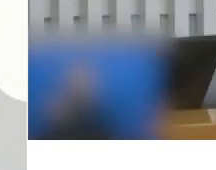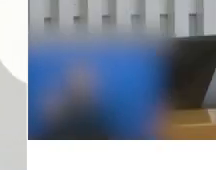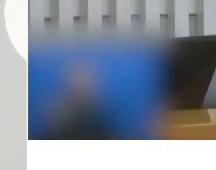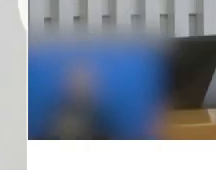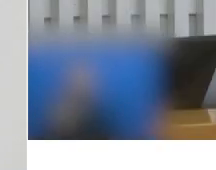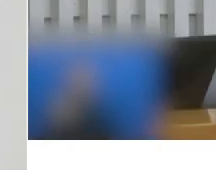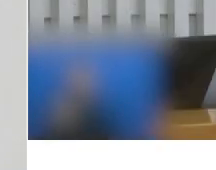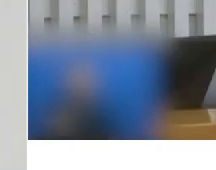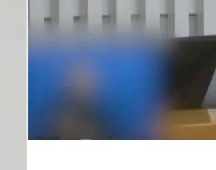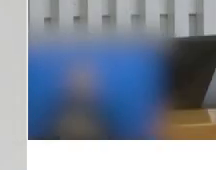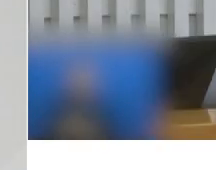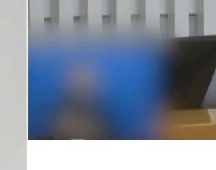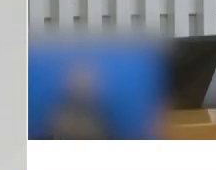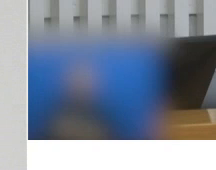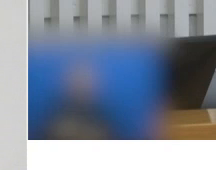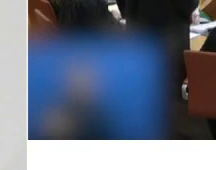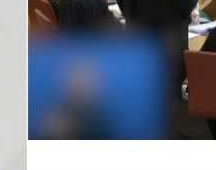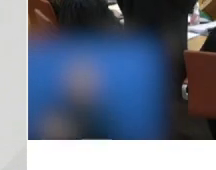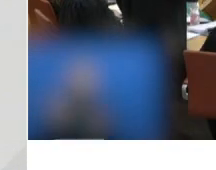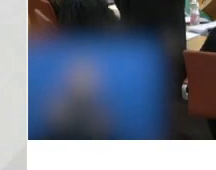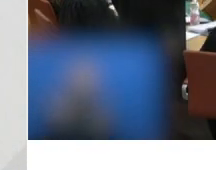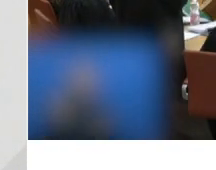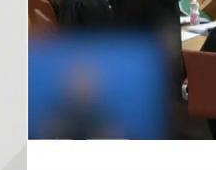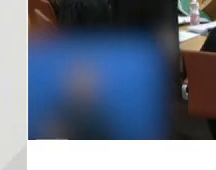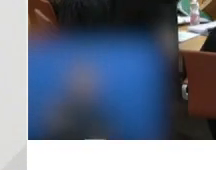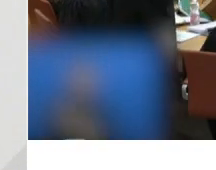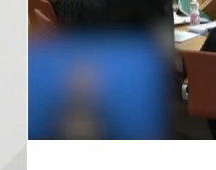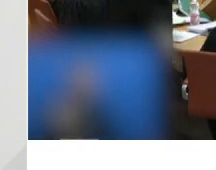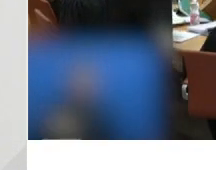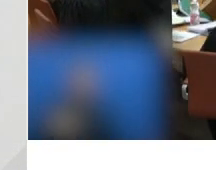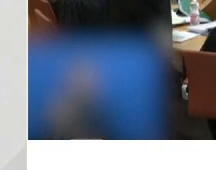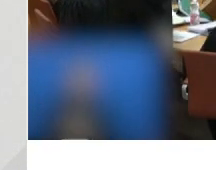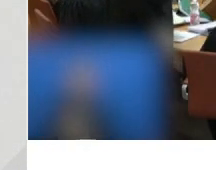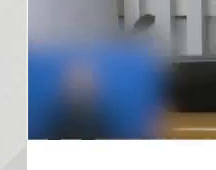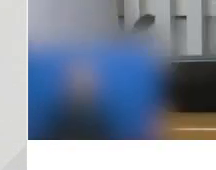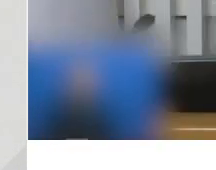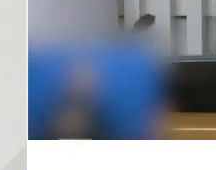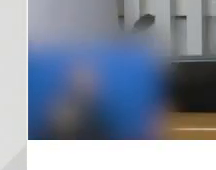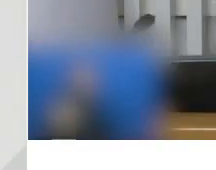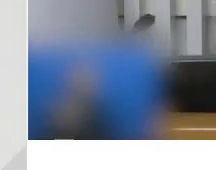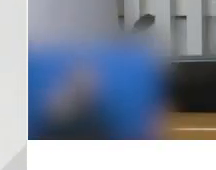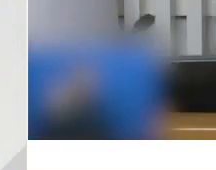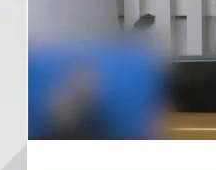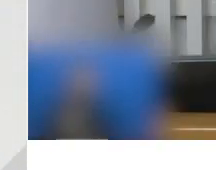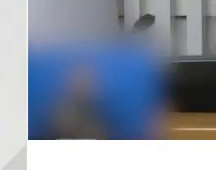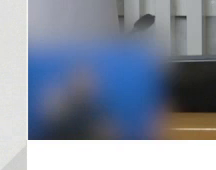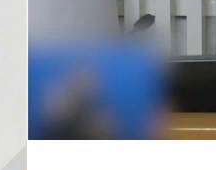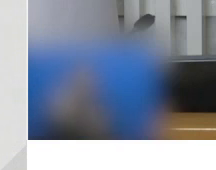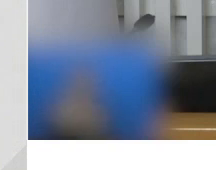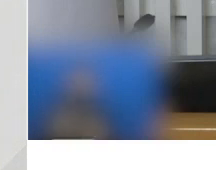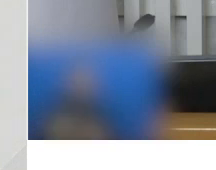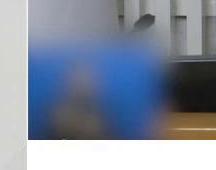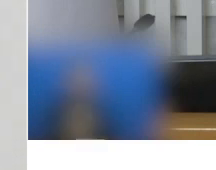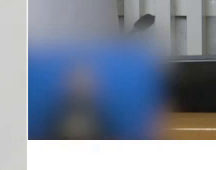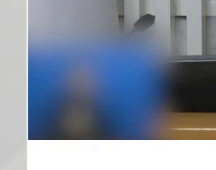נוצר מצב של כאוס, של התלקחות חברתית מאוד חריפה, של מחאות, של משבר כלכלי, ואני הייתי צריך להיות המבוגר אחרי שנכנס